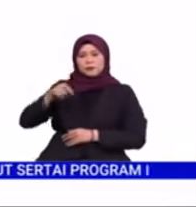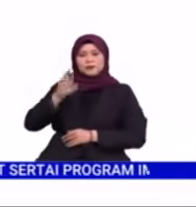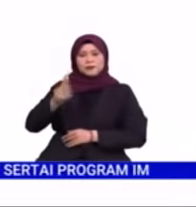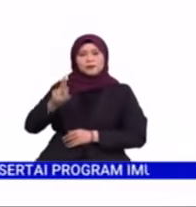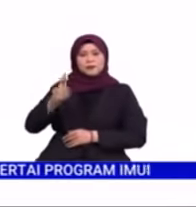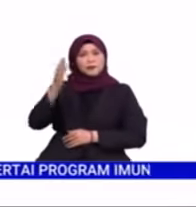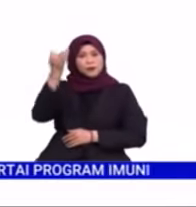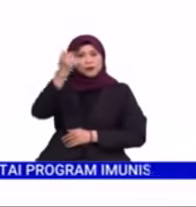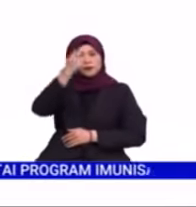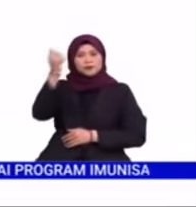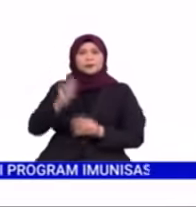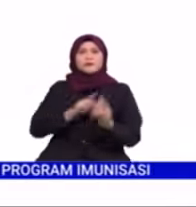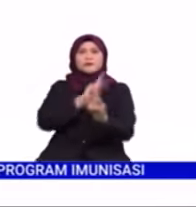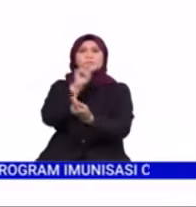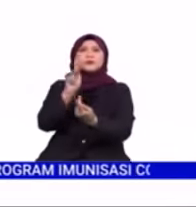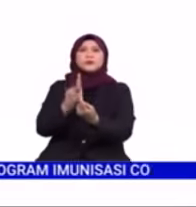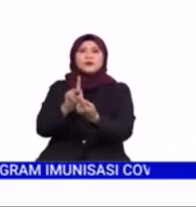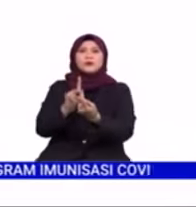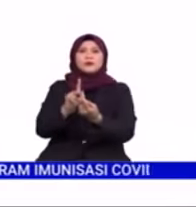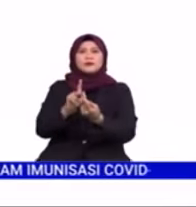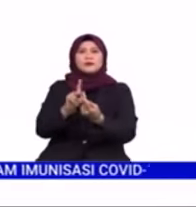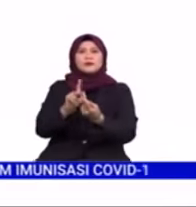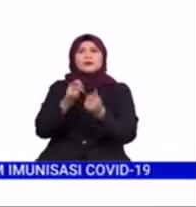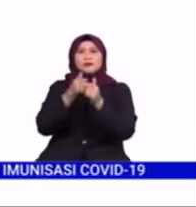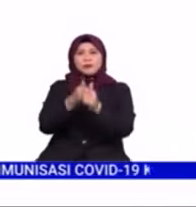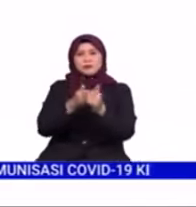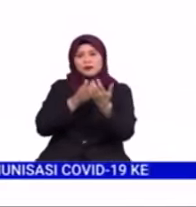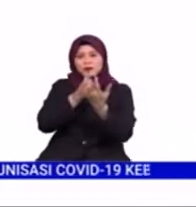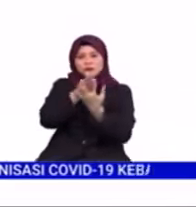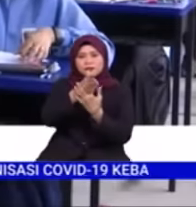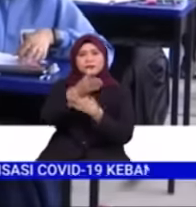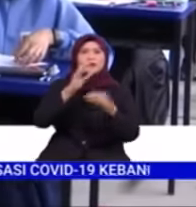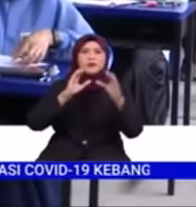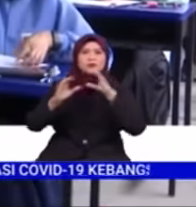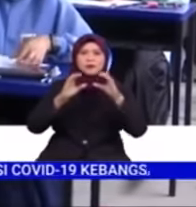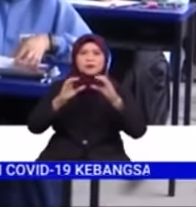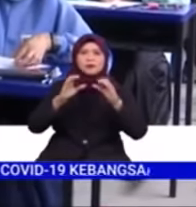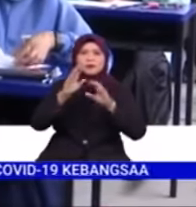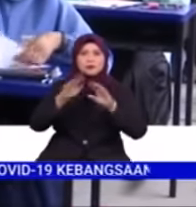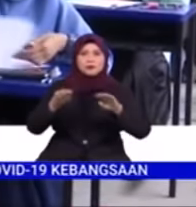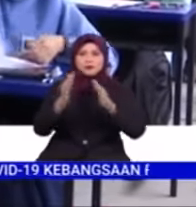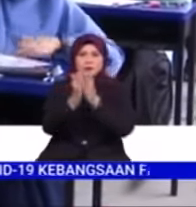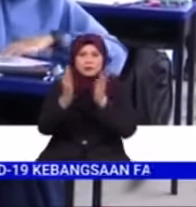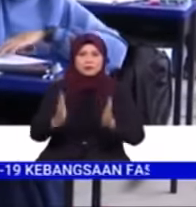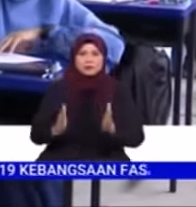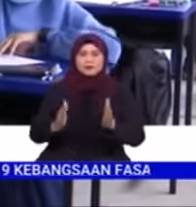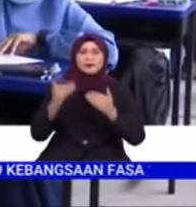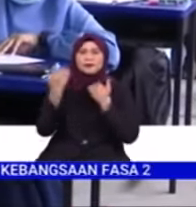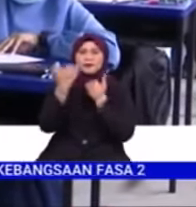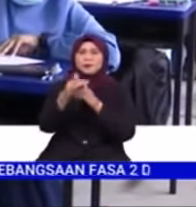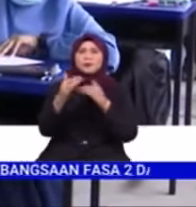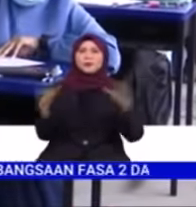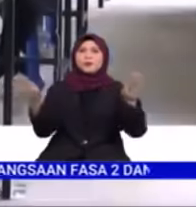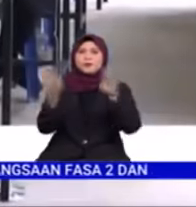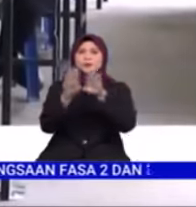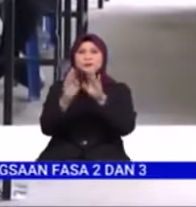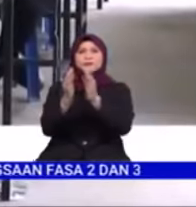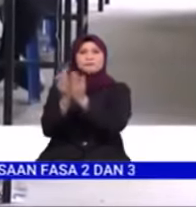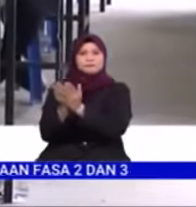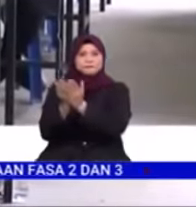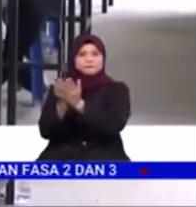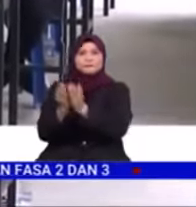berdasarkan kesesuaian dan keupayaan akses kepada komunikasi murid sepanjang tempoh penutupan sekolah